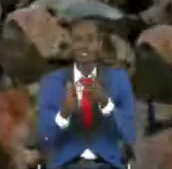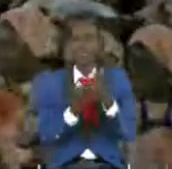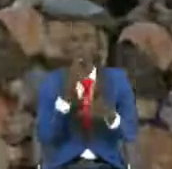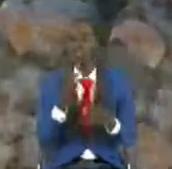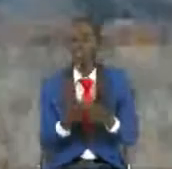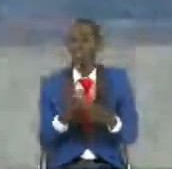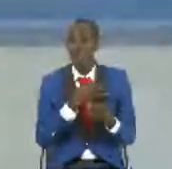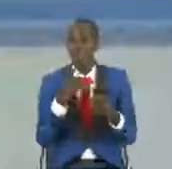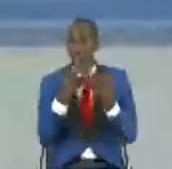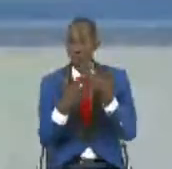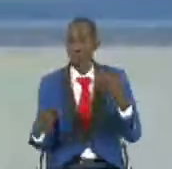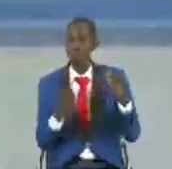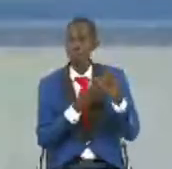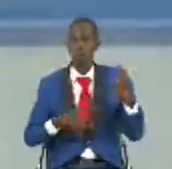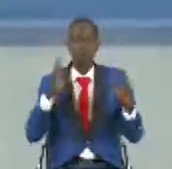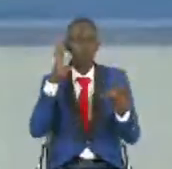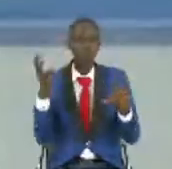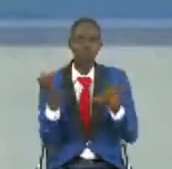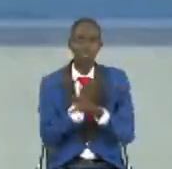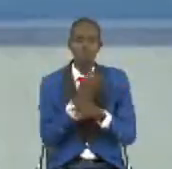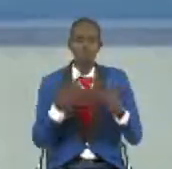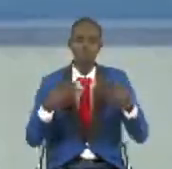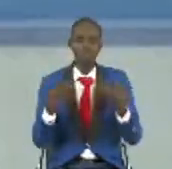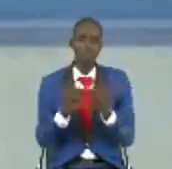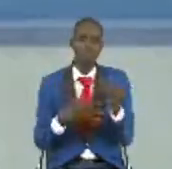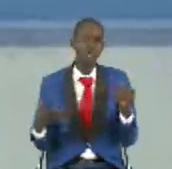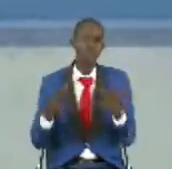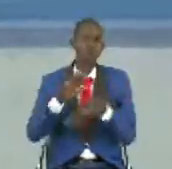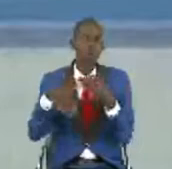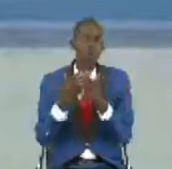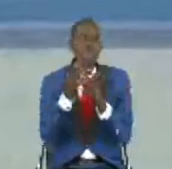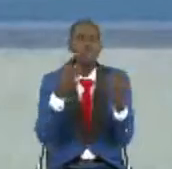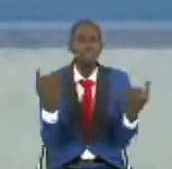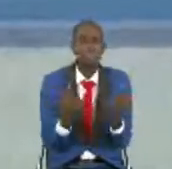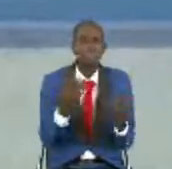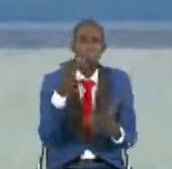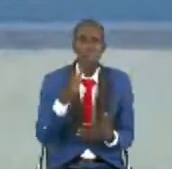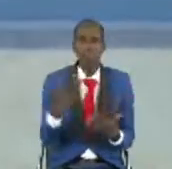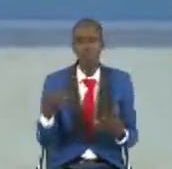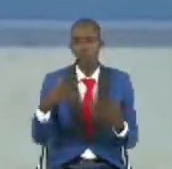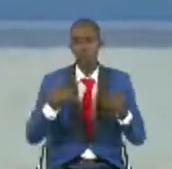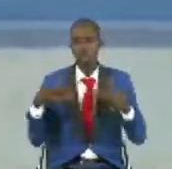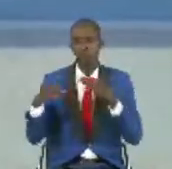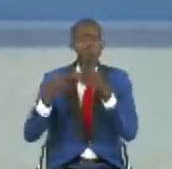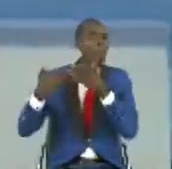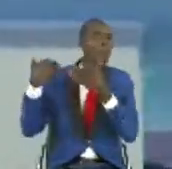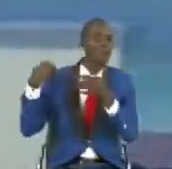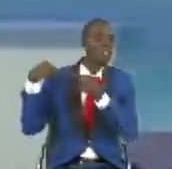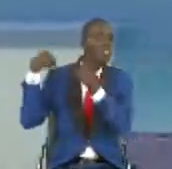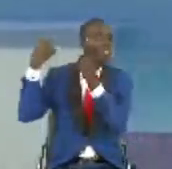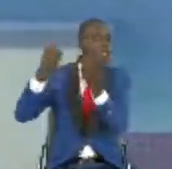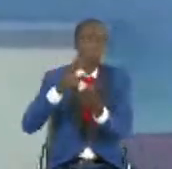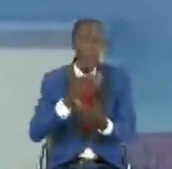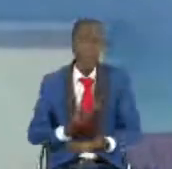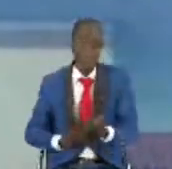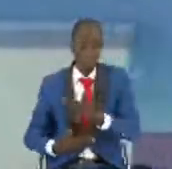bien sûr, bien sûr. Tous tes péchés, toutes mauvaises choses que tu as eu à faire depuis que tu es né, tout sera